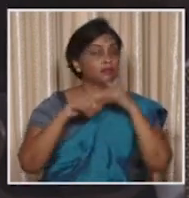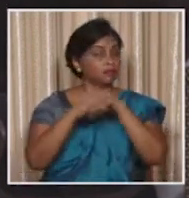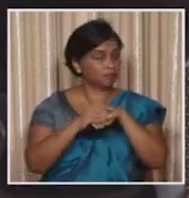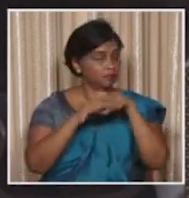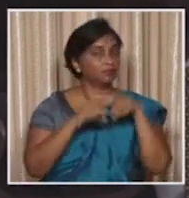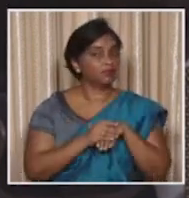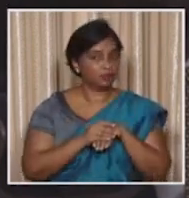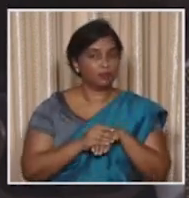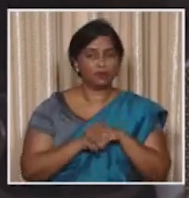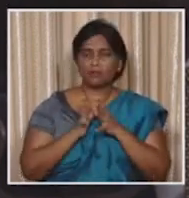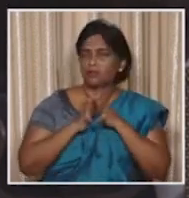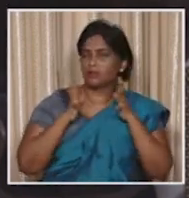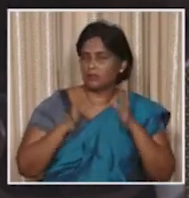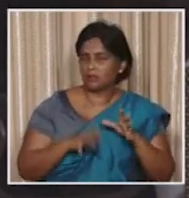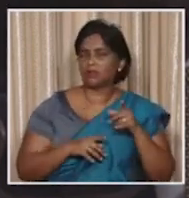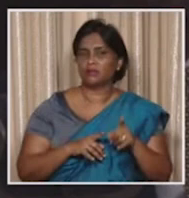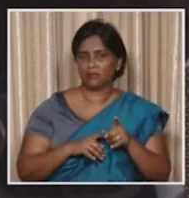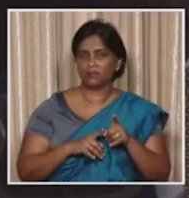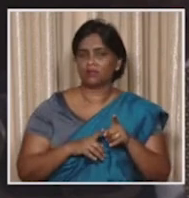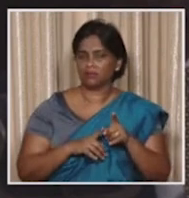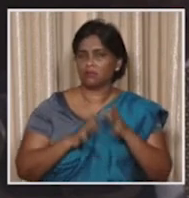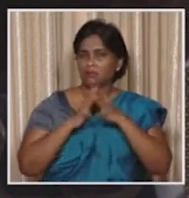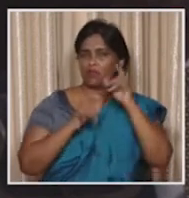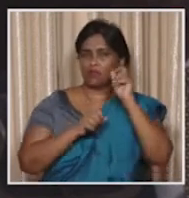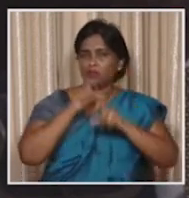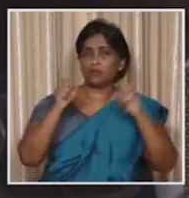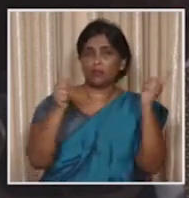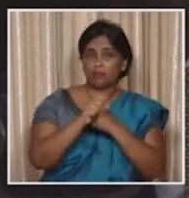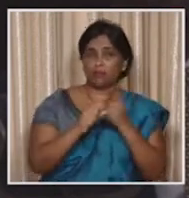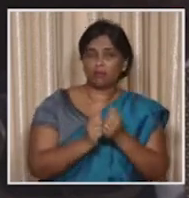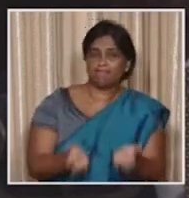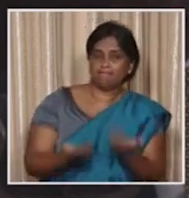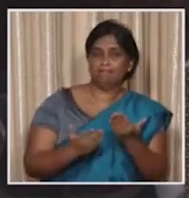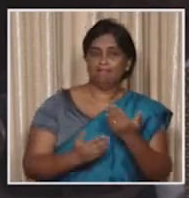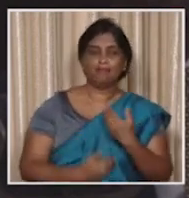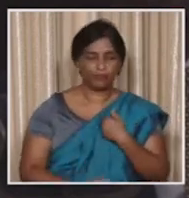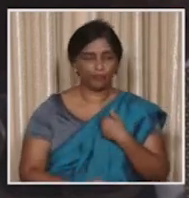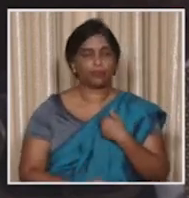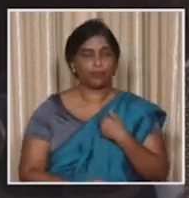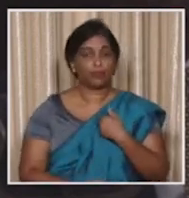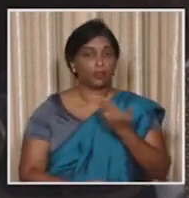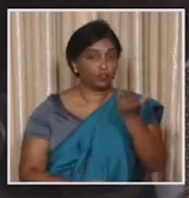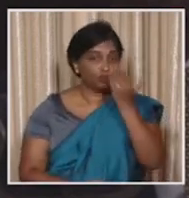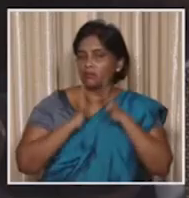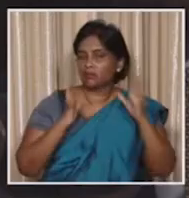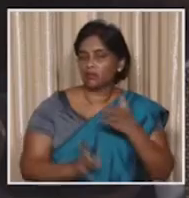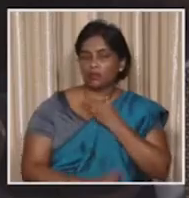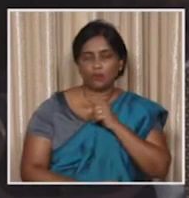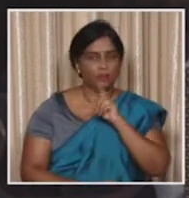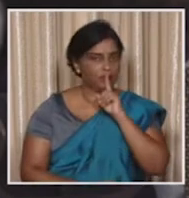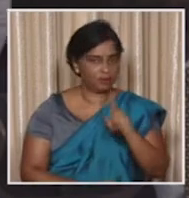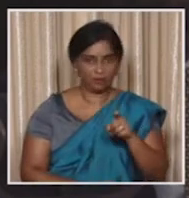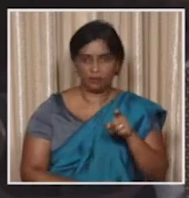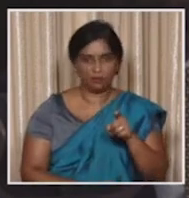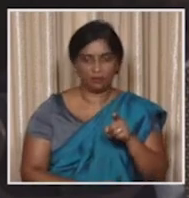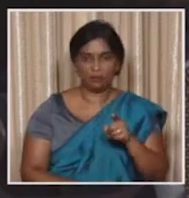ஆயிரக்கணக்கானவர்களுடைய படுகொலைக்கு நான் காரணமாக இருந்திருக்கிறேன் என்று சொல்லி ஒரு ஆதாரமற்ற அப்பட்டமான பொய்யொன்றை கூறி என் மீது